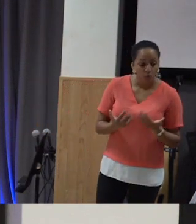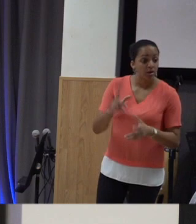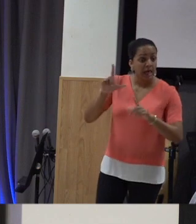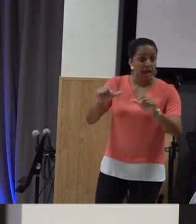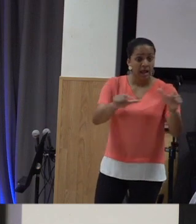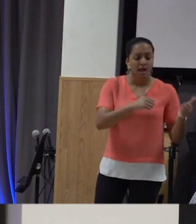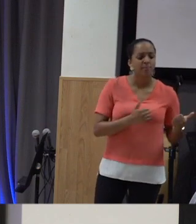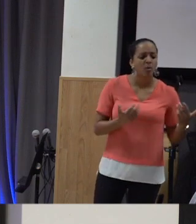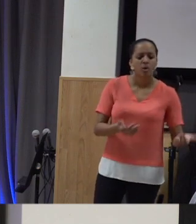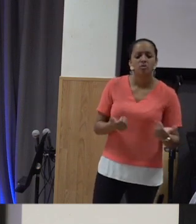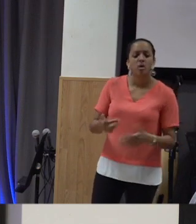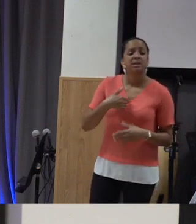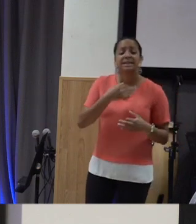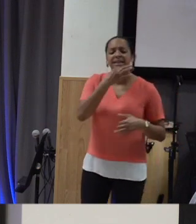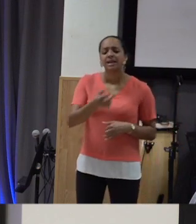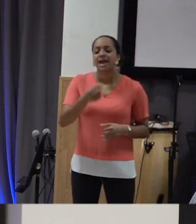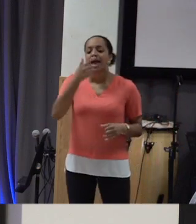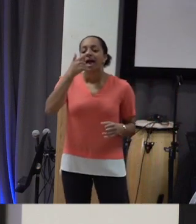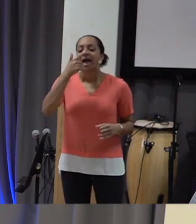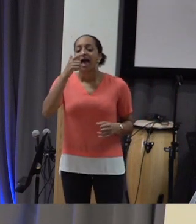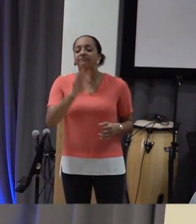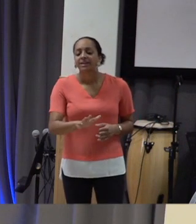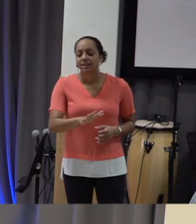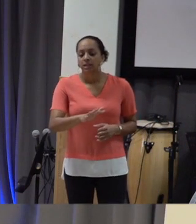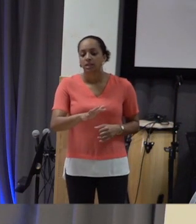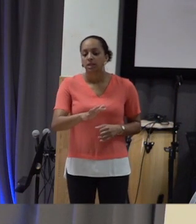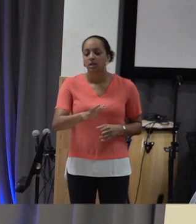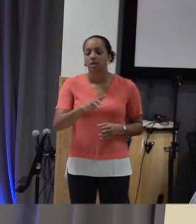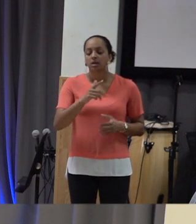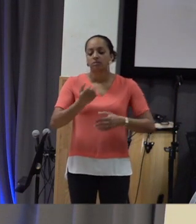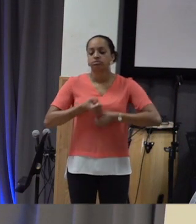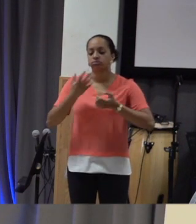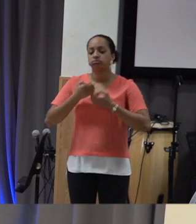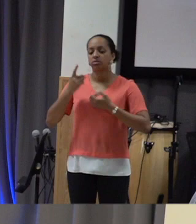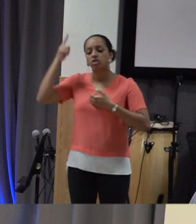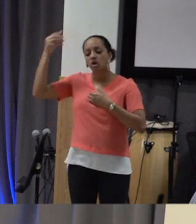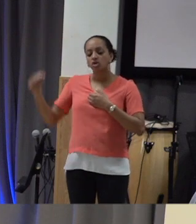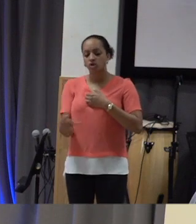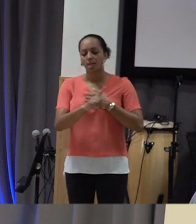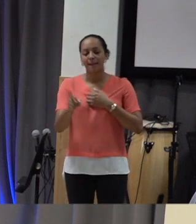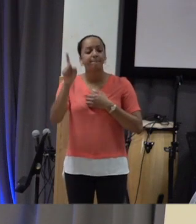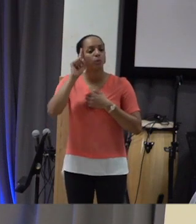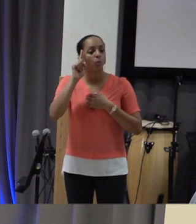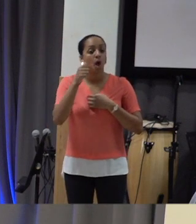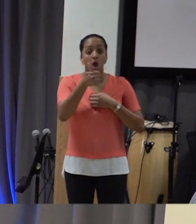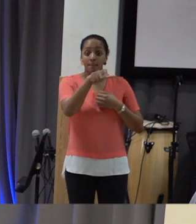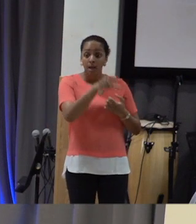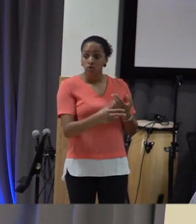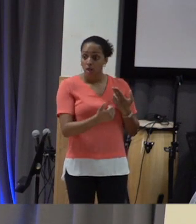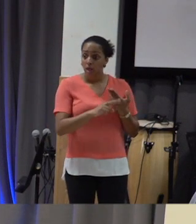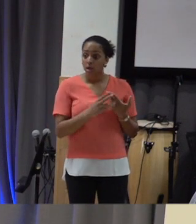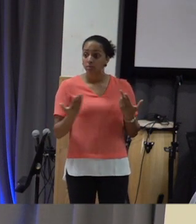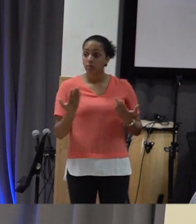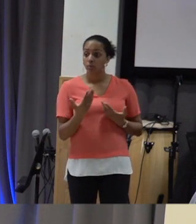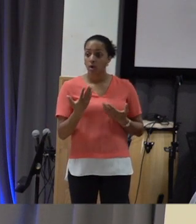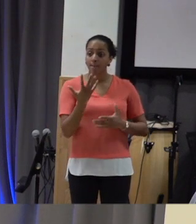présentes de me dire, selon eux, ce qui pouvait être un obstacle à l'exaucement de la prière. Et l'un d'entre eux m'a répondu, le